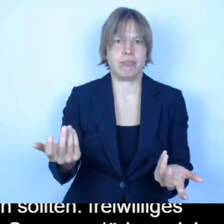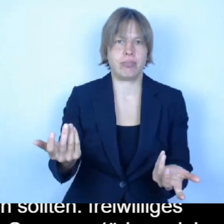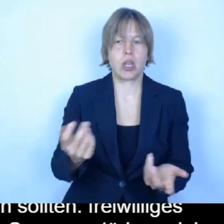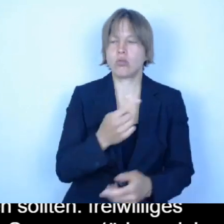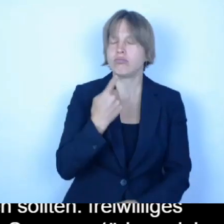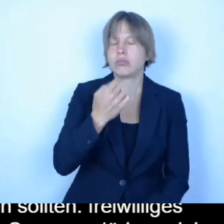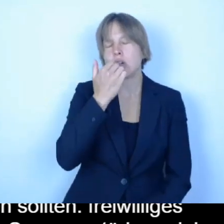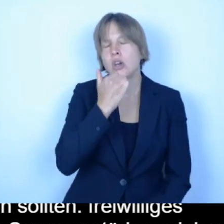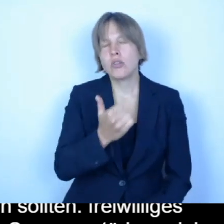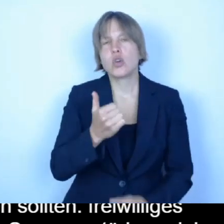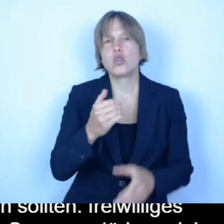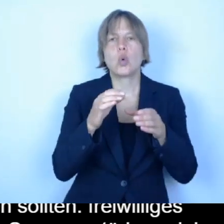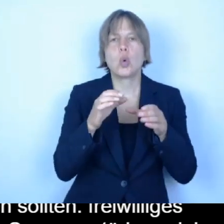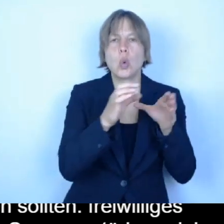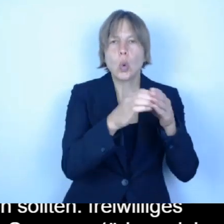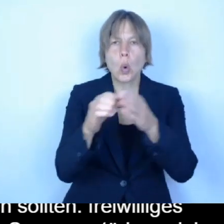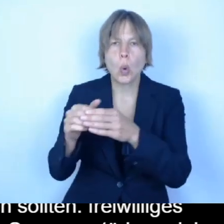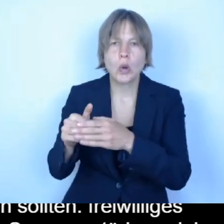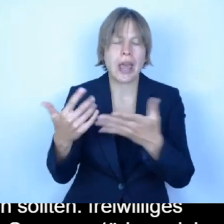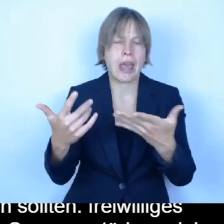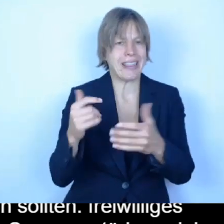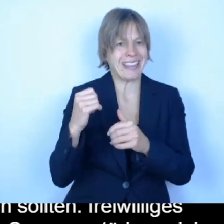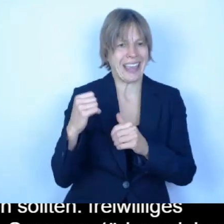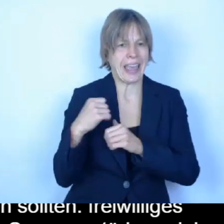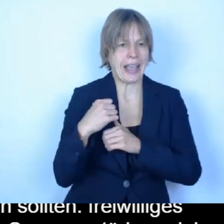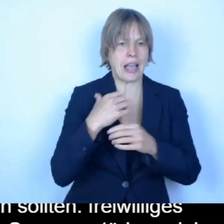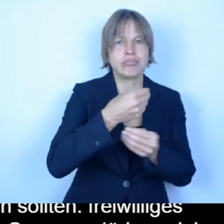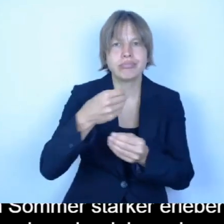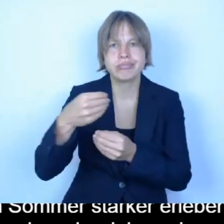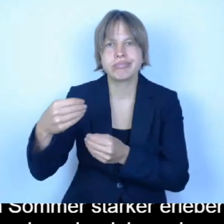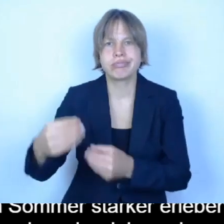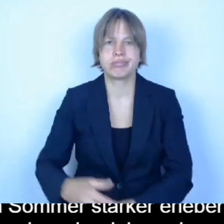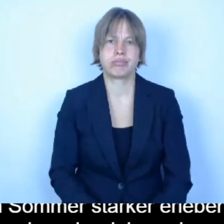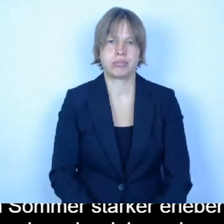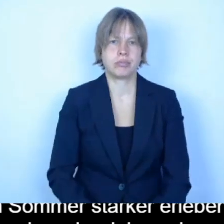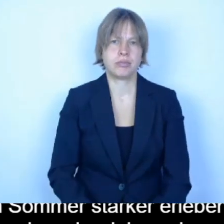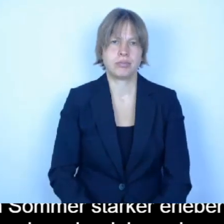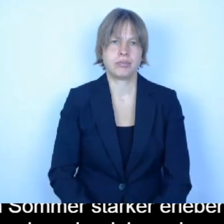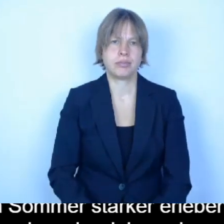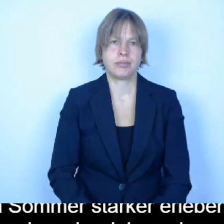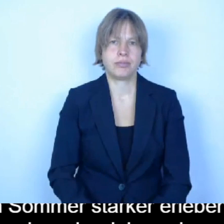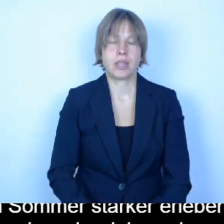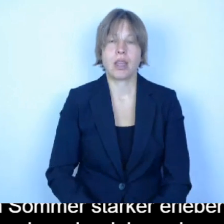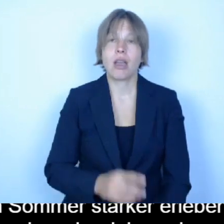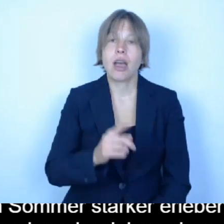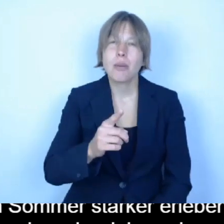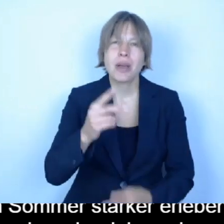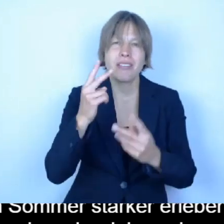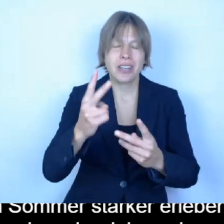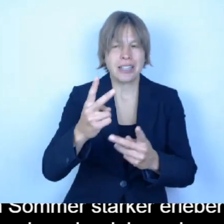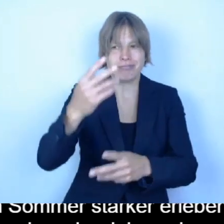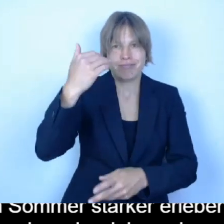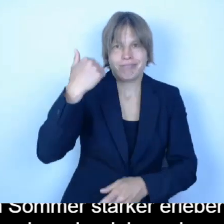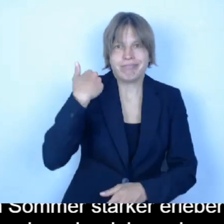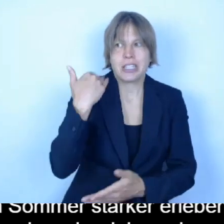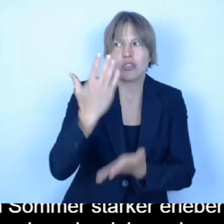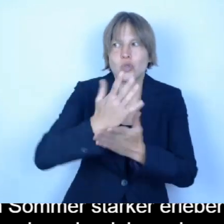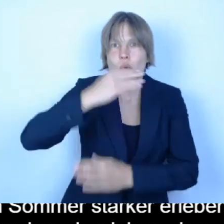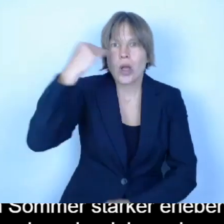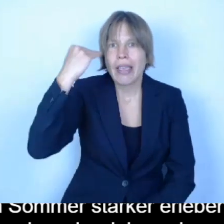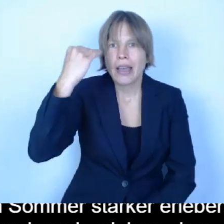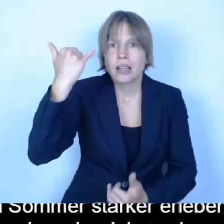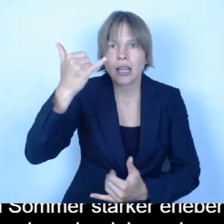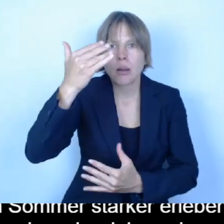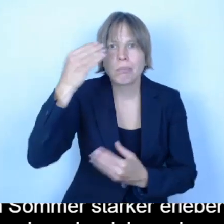ne? Nichts verlernen, was wir jetzt erlernt haben. Nichts verlernen, was wir jetzt erlernt haben. Und das an